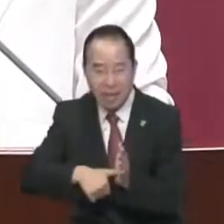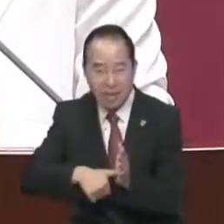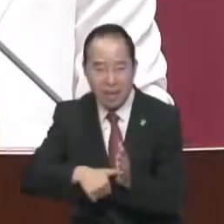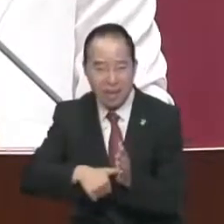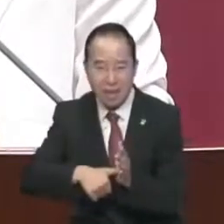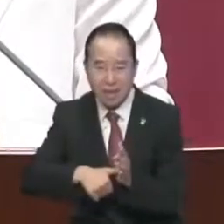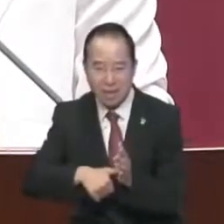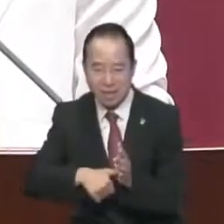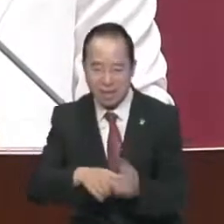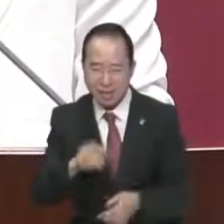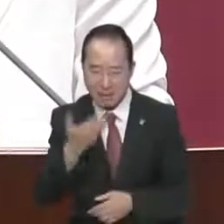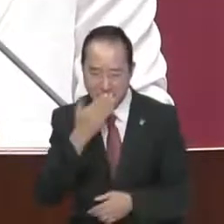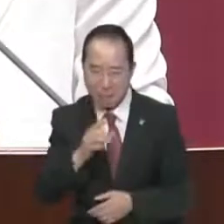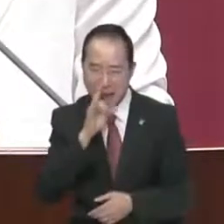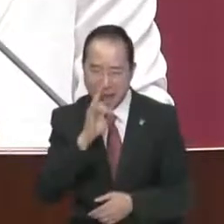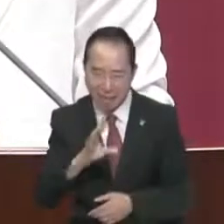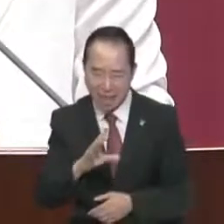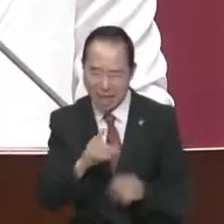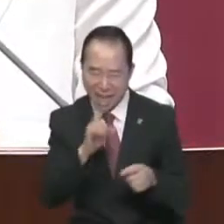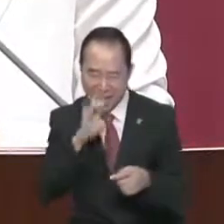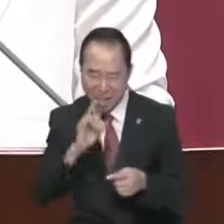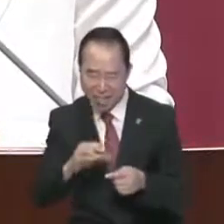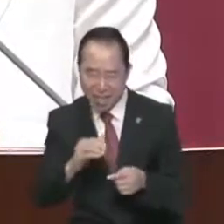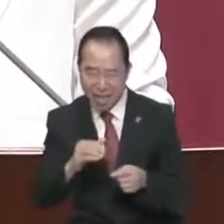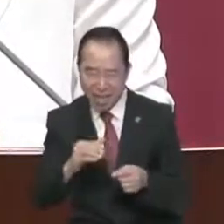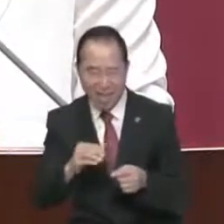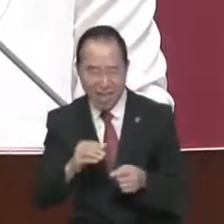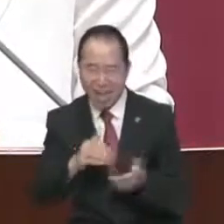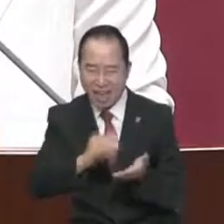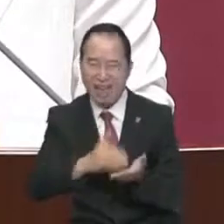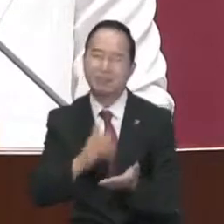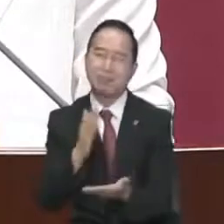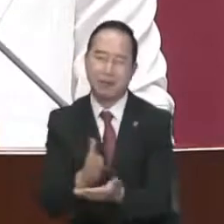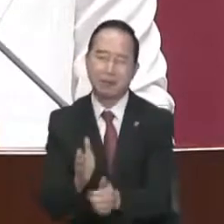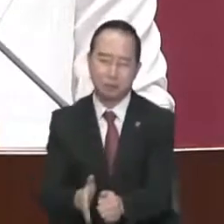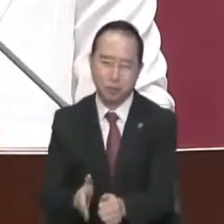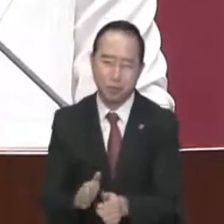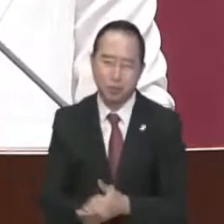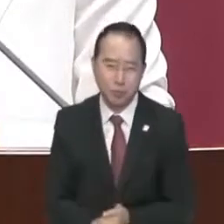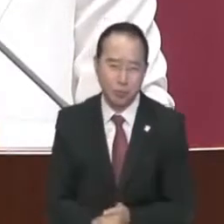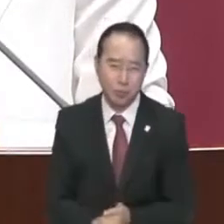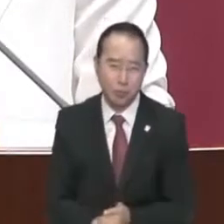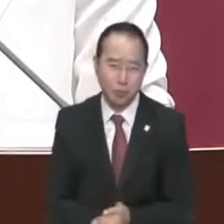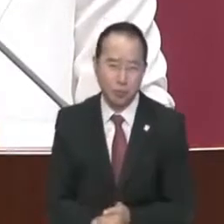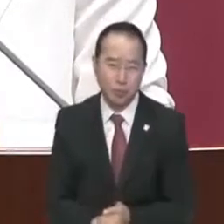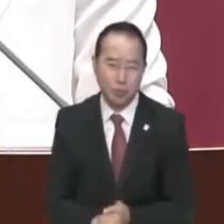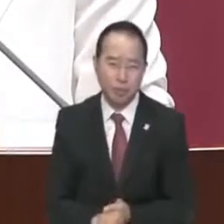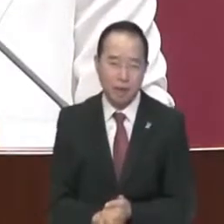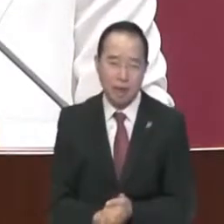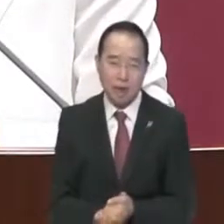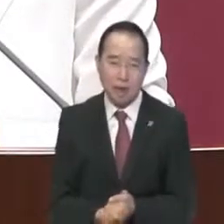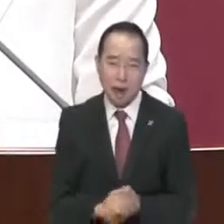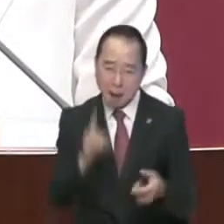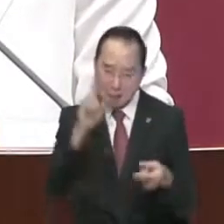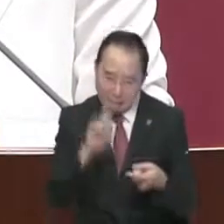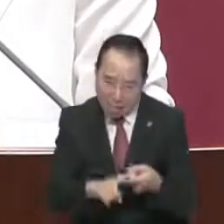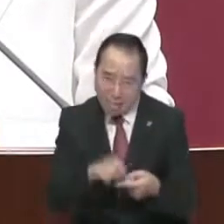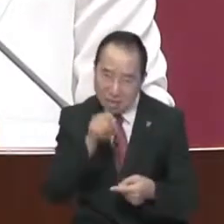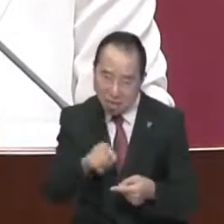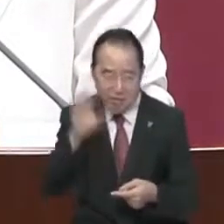그렇게 하지 마십시오. 제발 어떤 이유 때문에 해당되는가 이유를 찾으십시오.